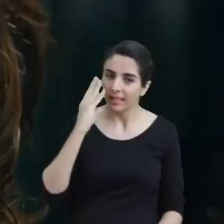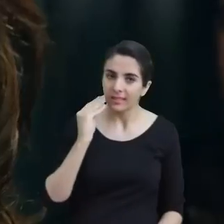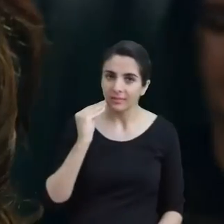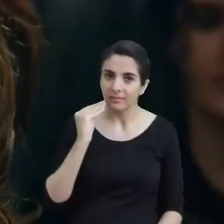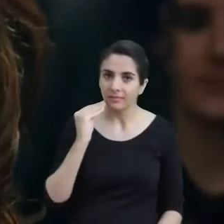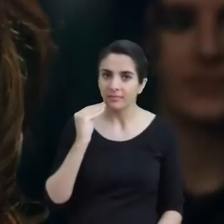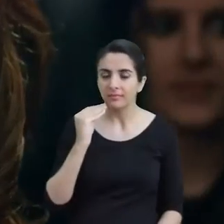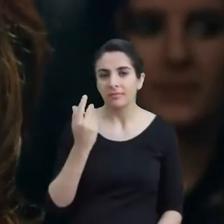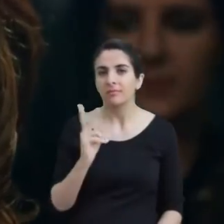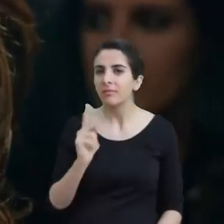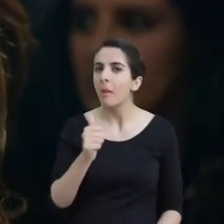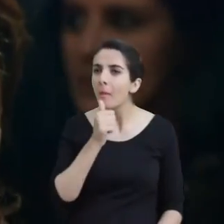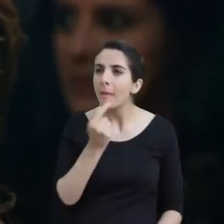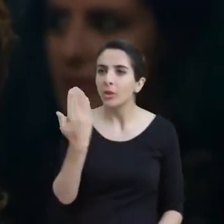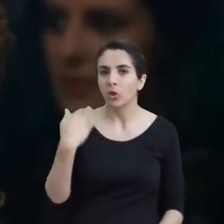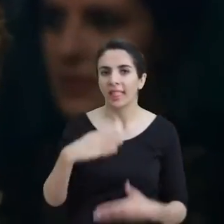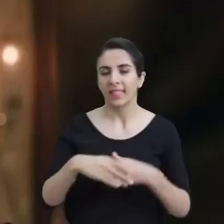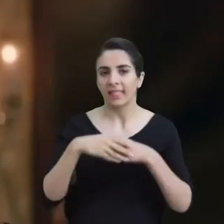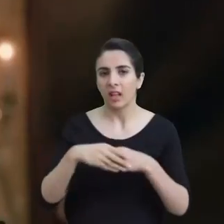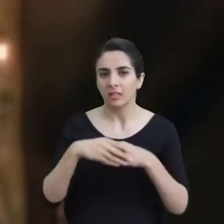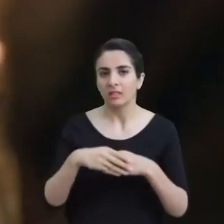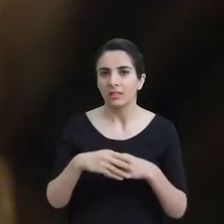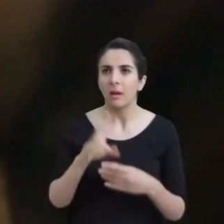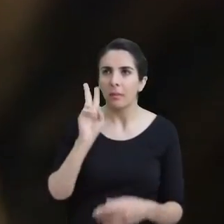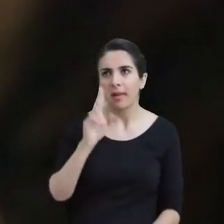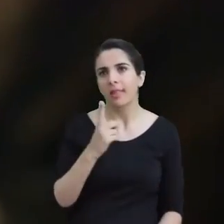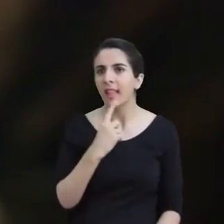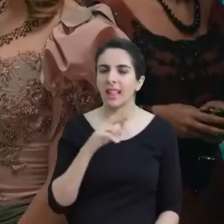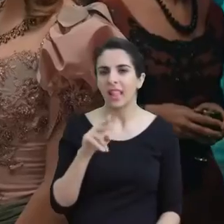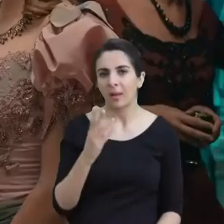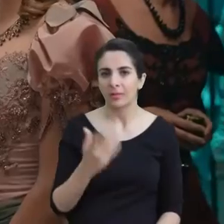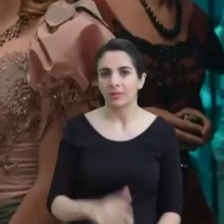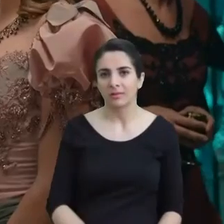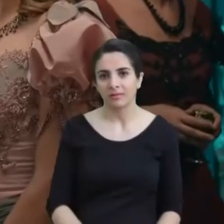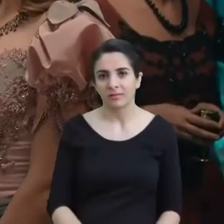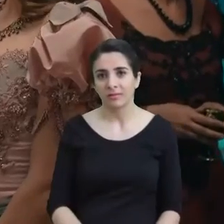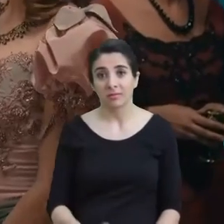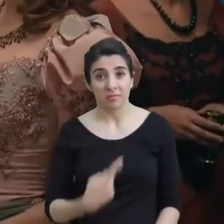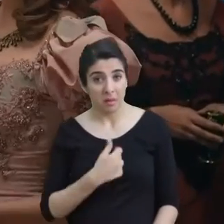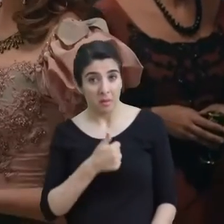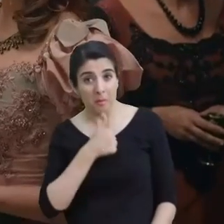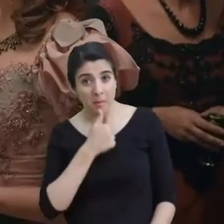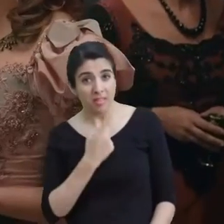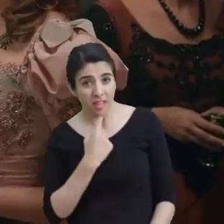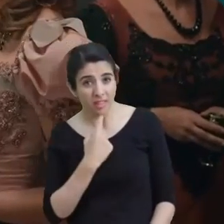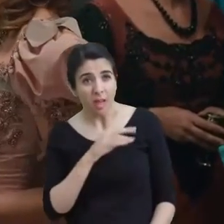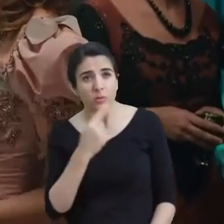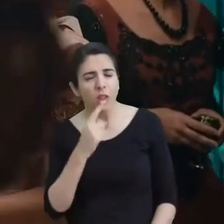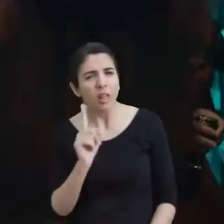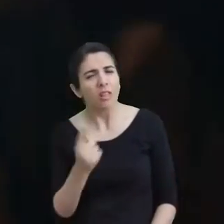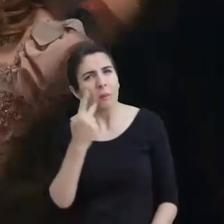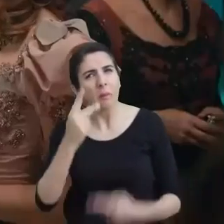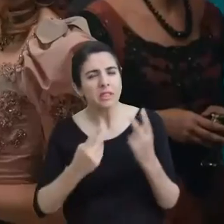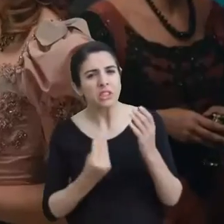Anladım. Eder Bey'inizle az önce tanıştım. Çok sevimli bir adam. Babama sevimli diyen çok